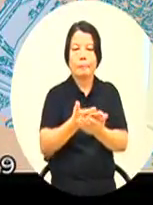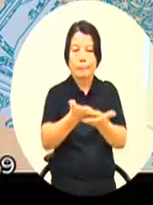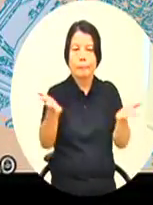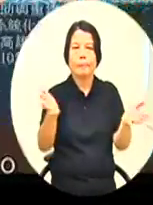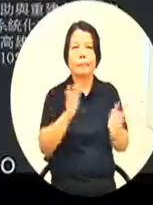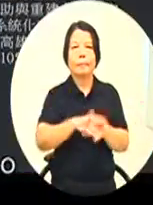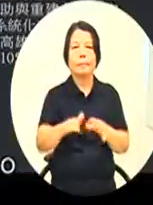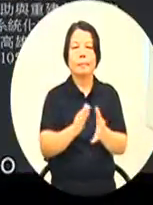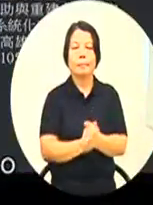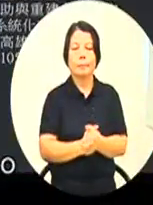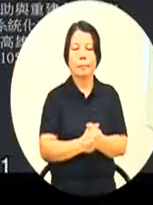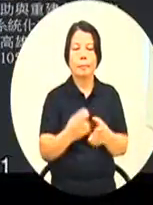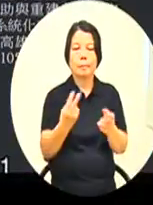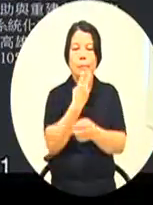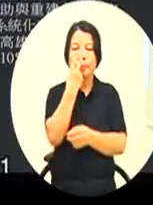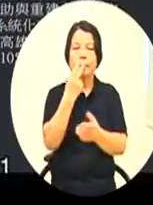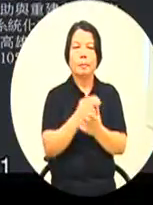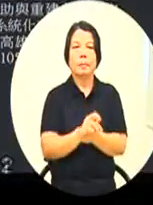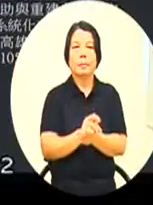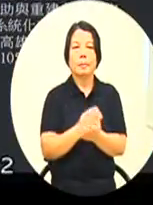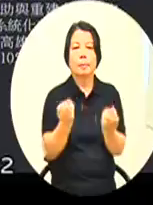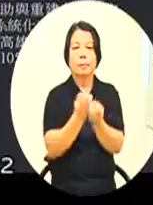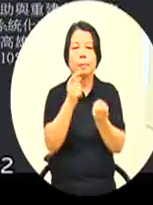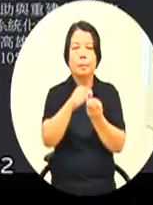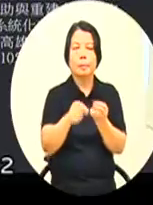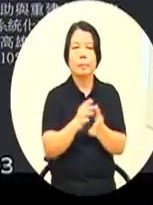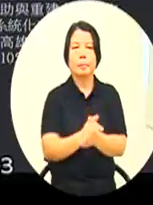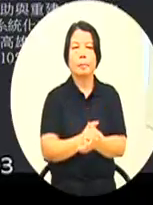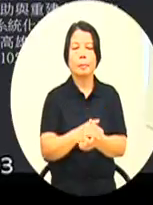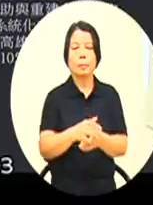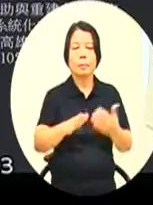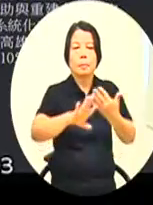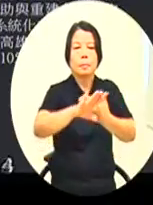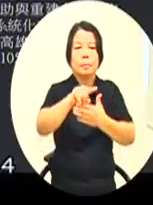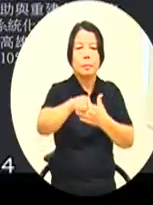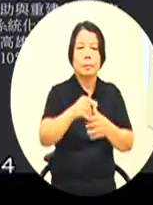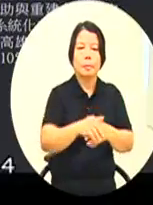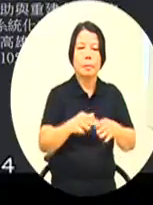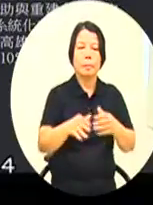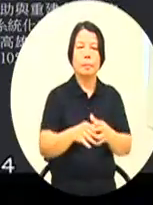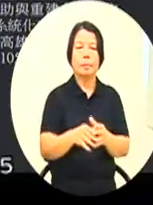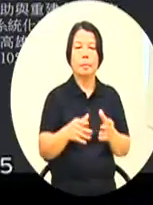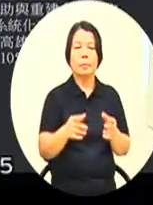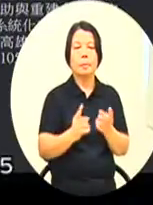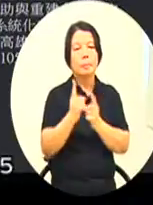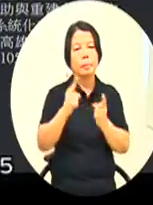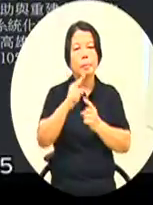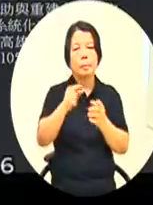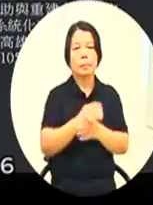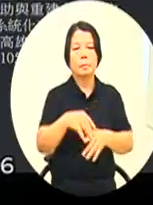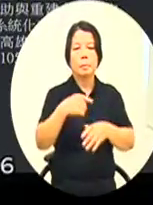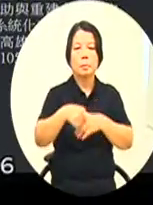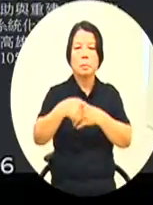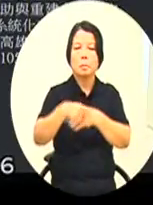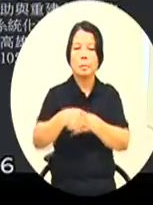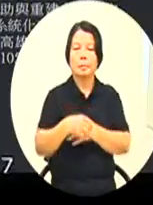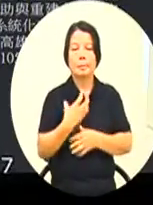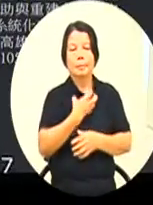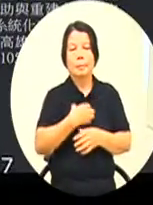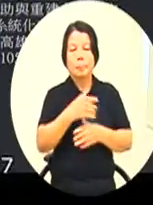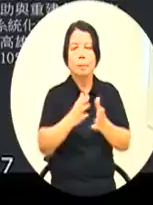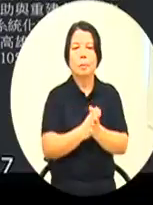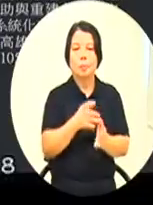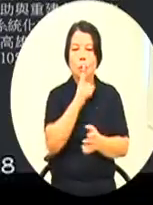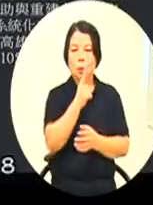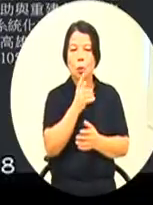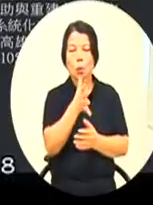那有关气爆的专书的部分哦，有别于其他的那些比较属于伤痛型的专书，都是以口述访谈为